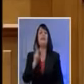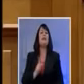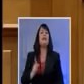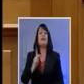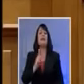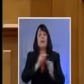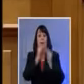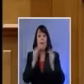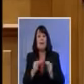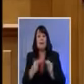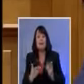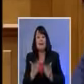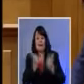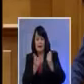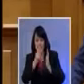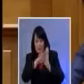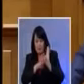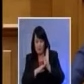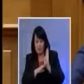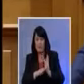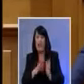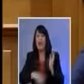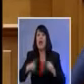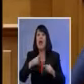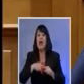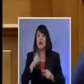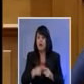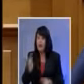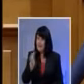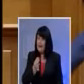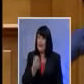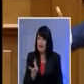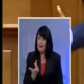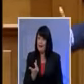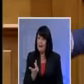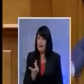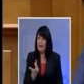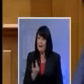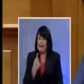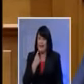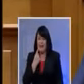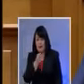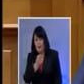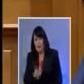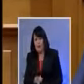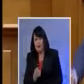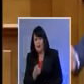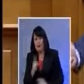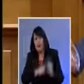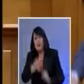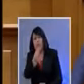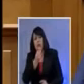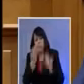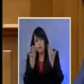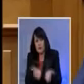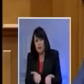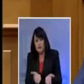του προγράμματος, ξέρετε τι λέει ο λαός μας, το πολύ απλό. Κοίτα ποιος μιλάει, λέει ο ελληνικός λαός. Κοίτα ποιοι